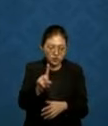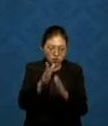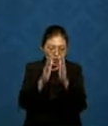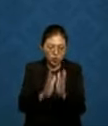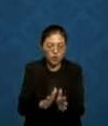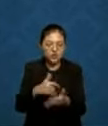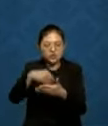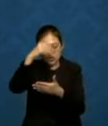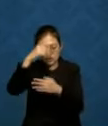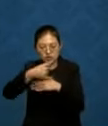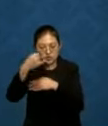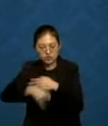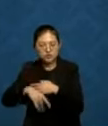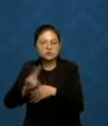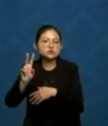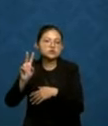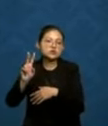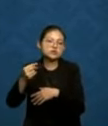ศึกษา